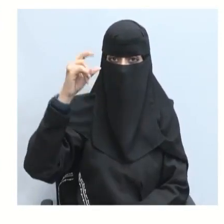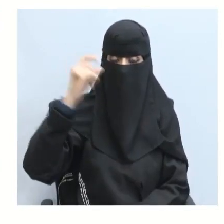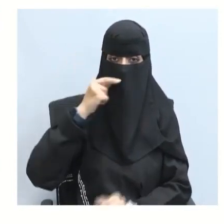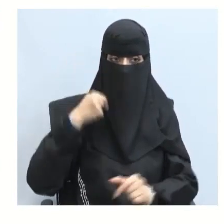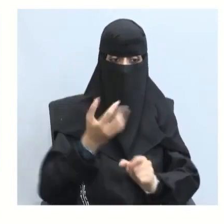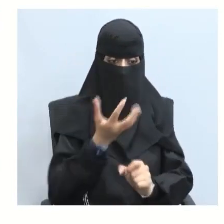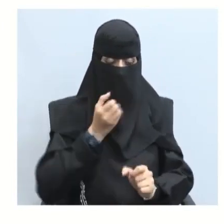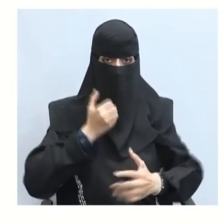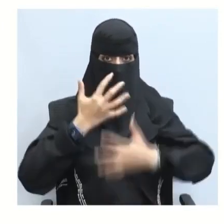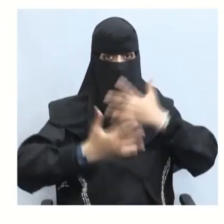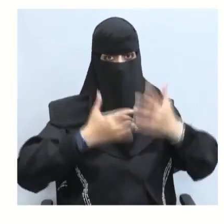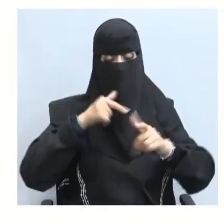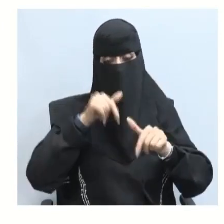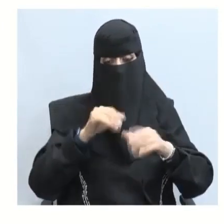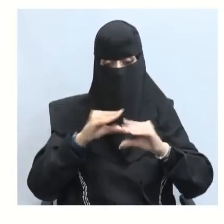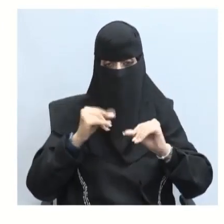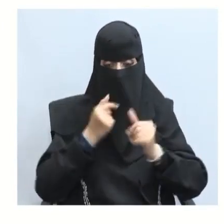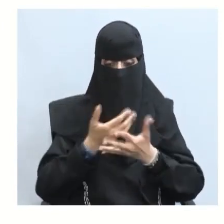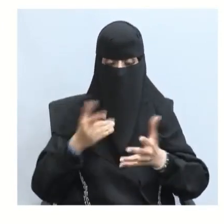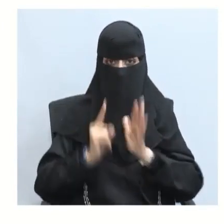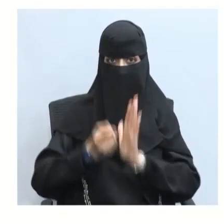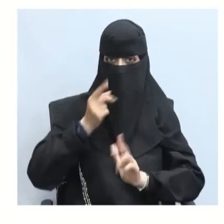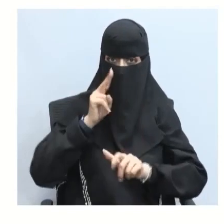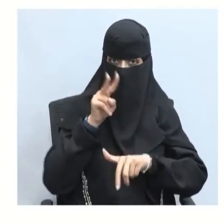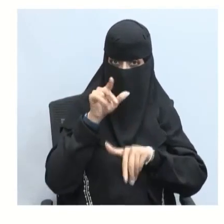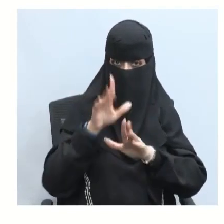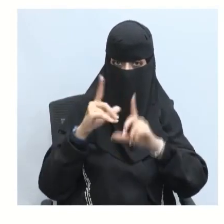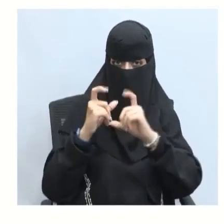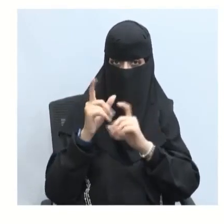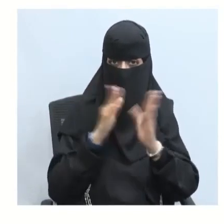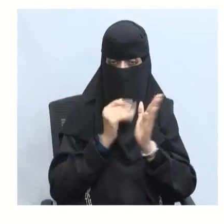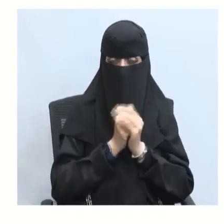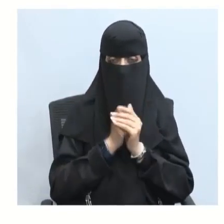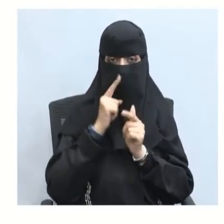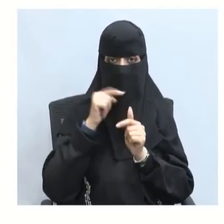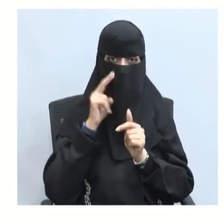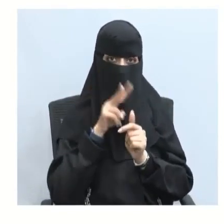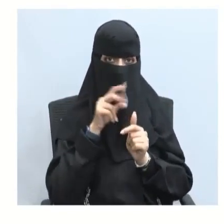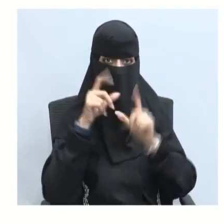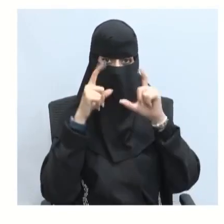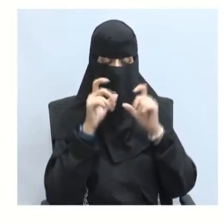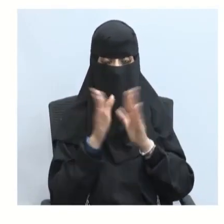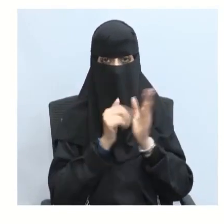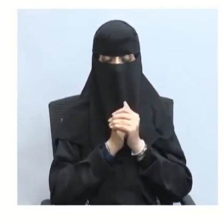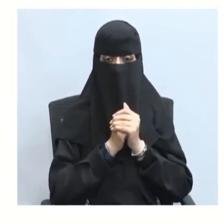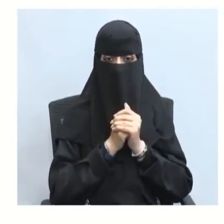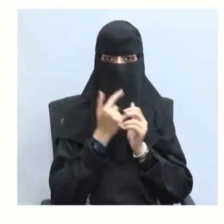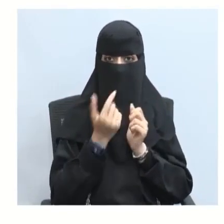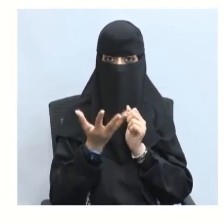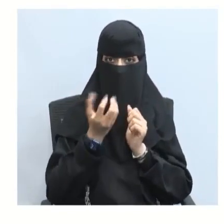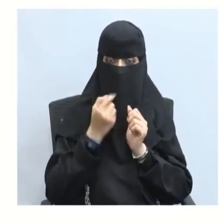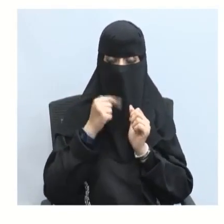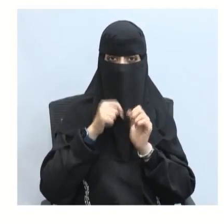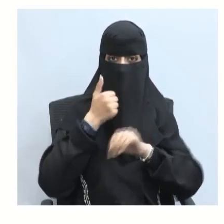والمواد الخام تامل معي هذه الصوره تامل معي هذه الصوره المصدر الرئيسي